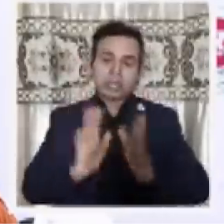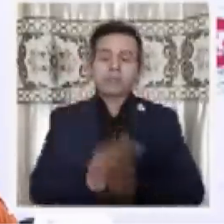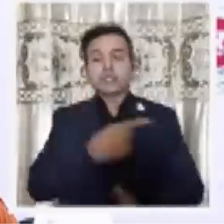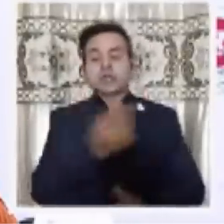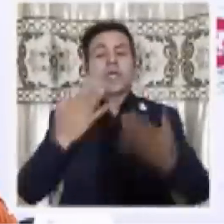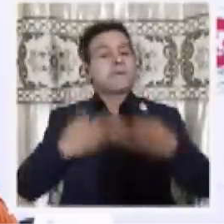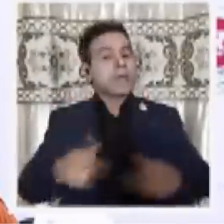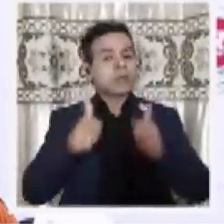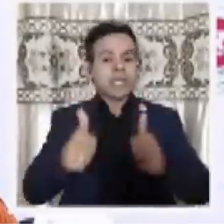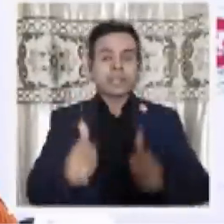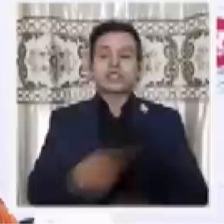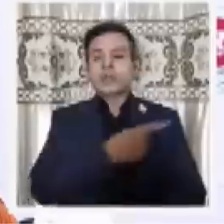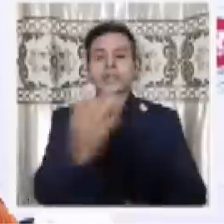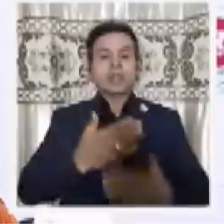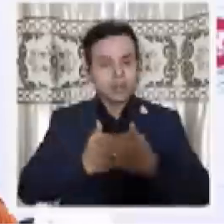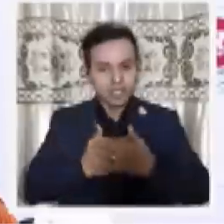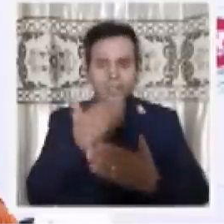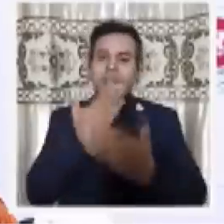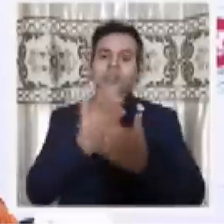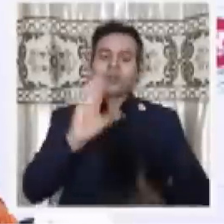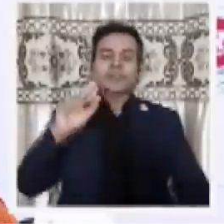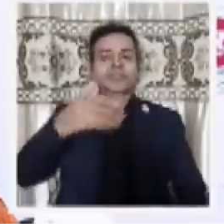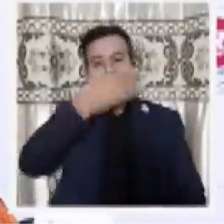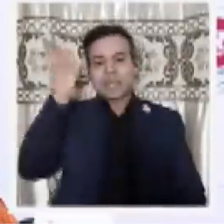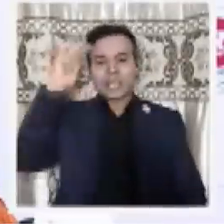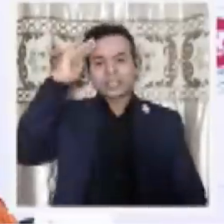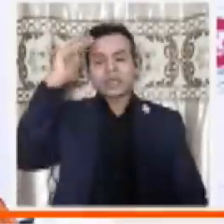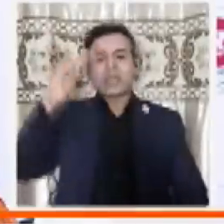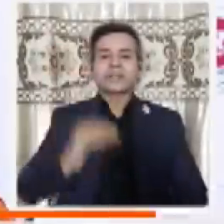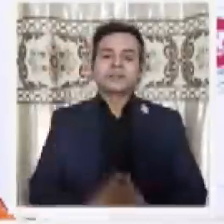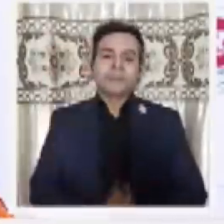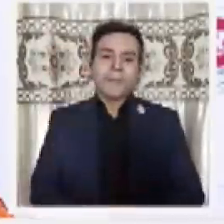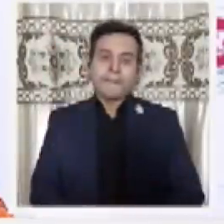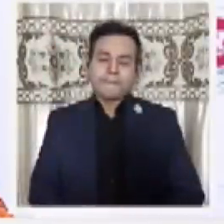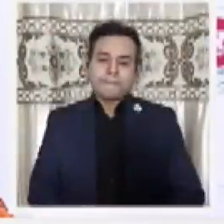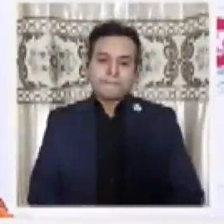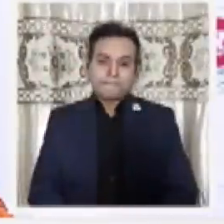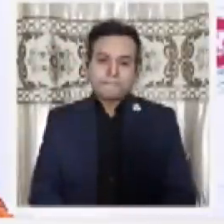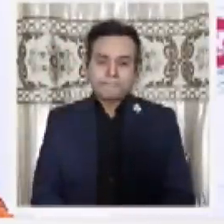বা কোভিড-19 আক্রমণের শিকার হতে পারেন। কাজে সবাই